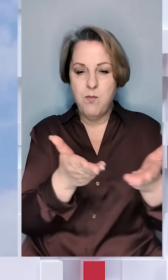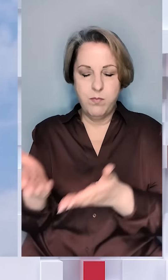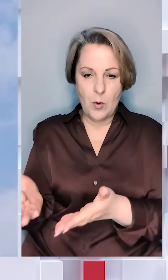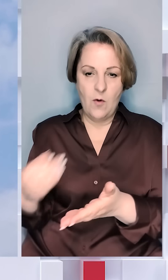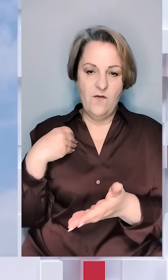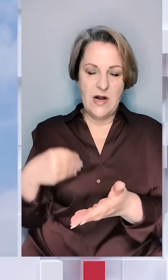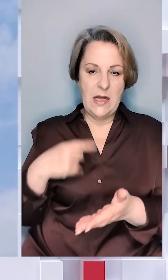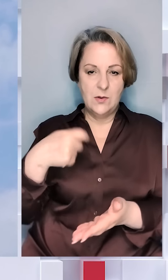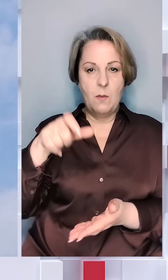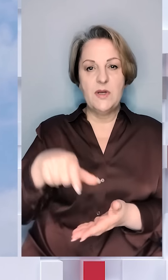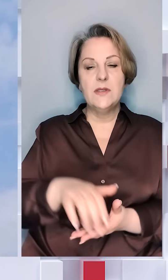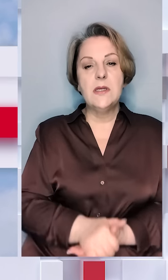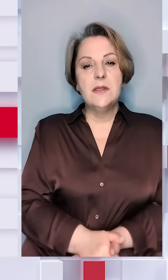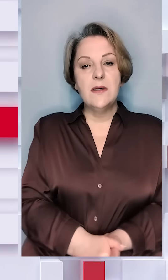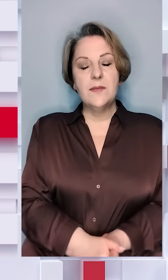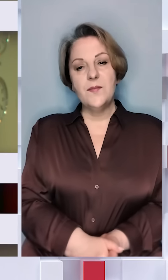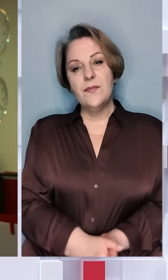пропозицію французького президента.